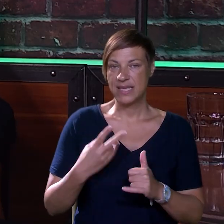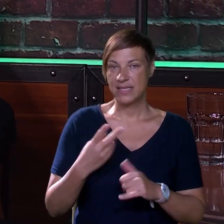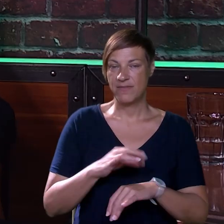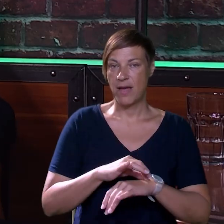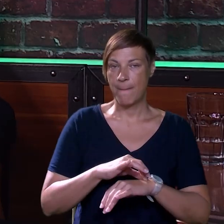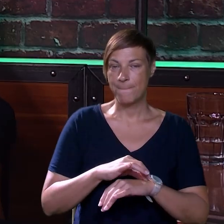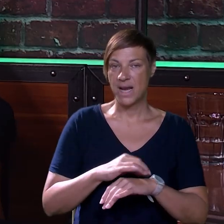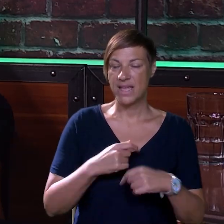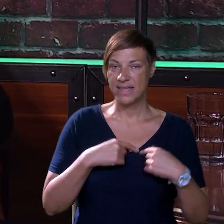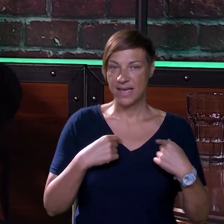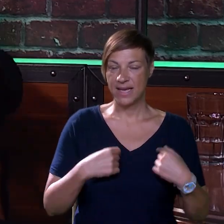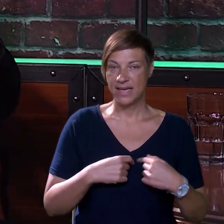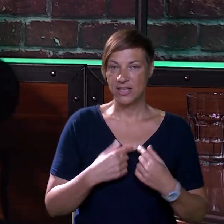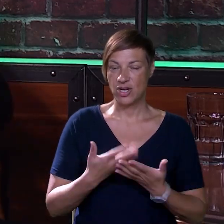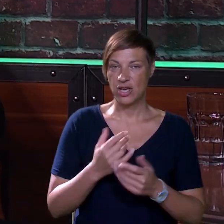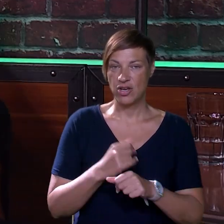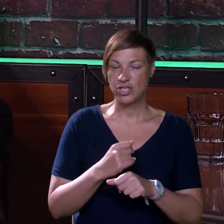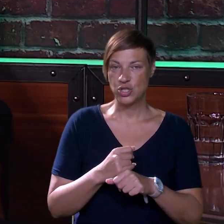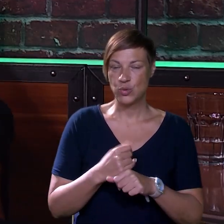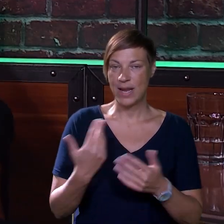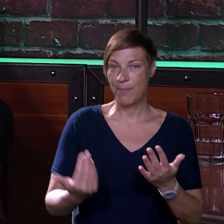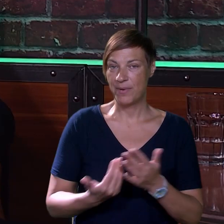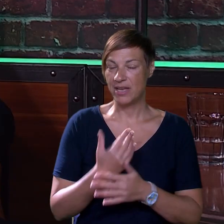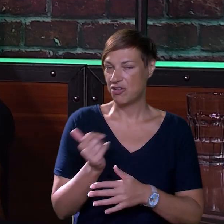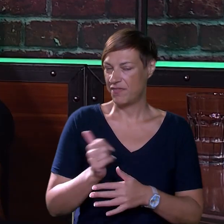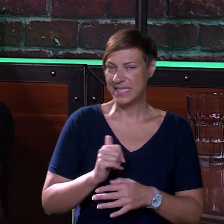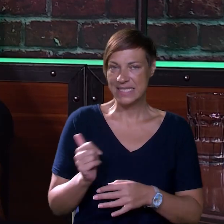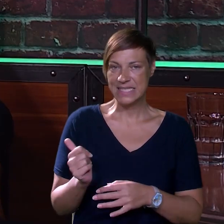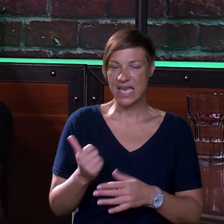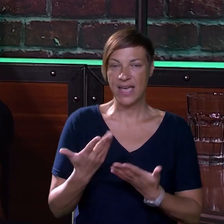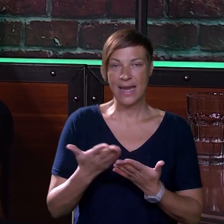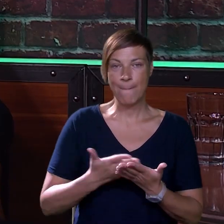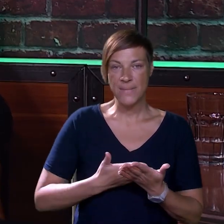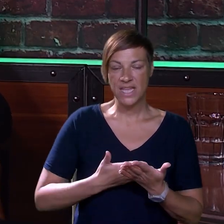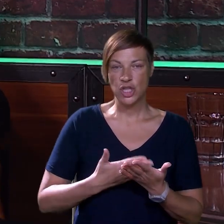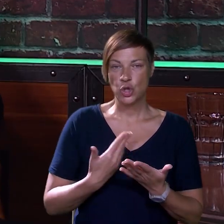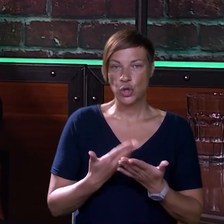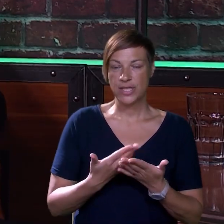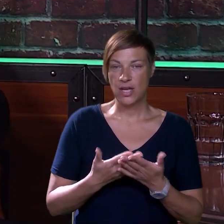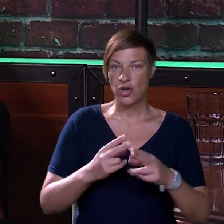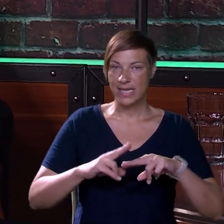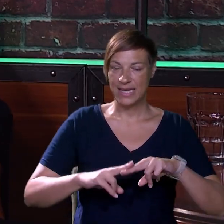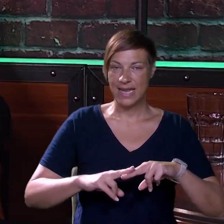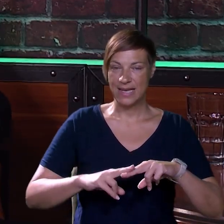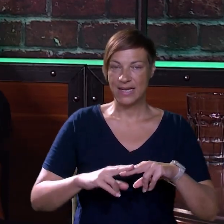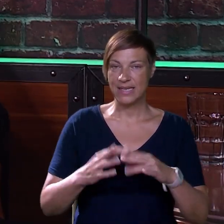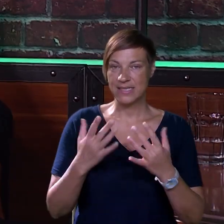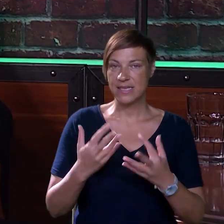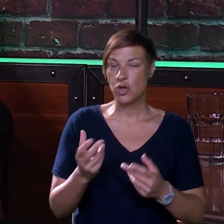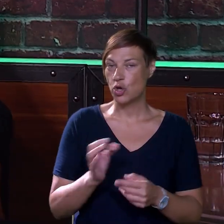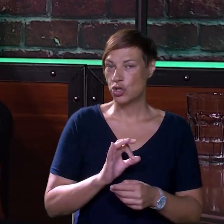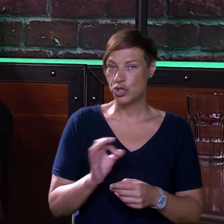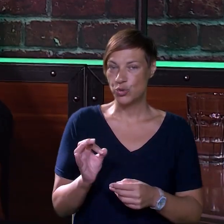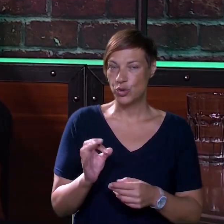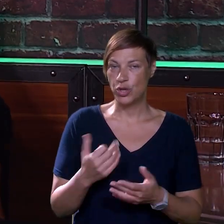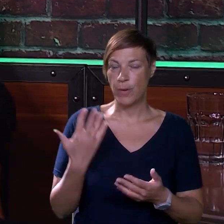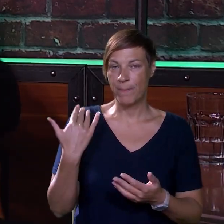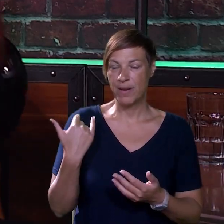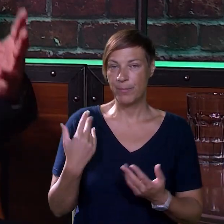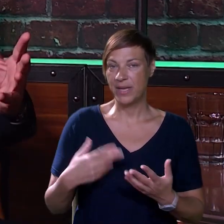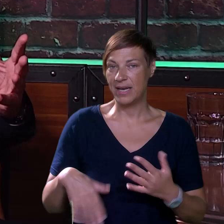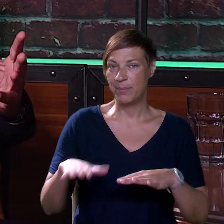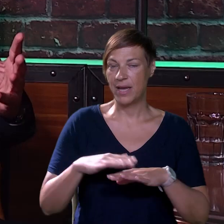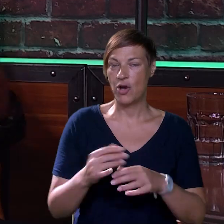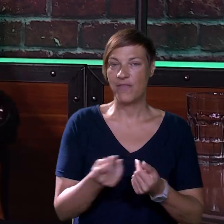mlada interventna kardiologa i oni su sad napravili niz novih sjajnih metoda. Oni na klinici, koliko god su dobri, oni bi bili